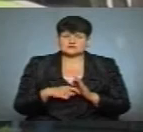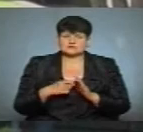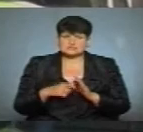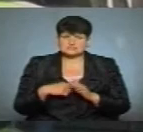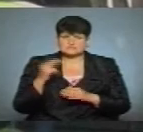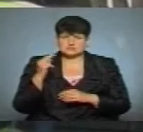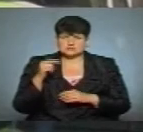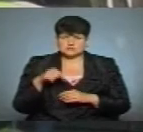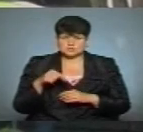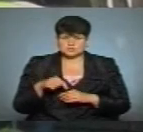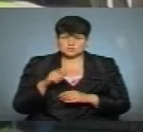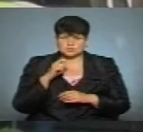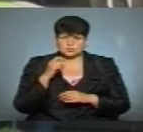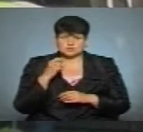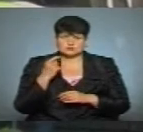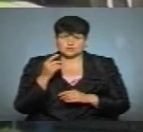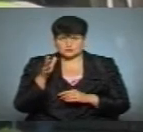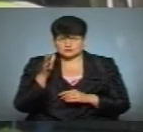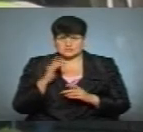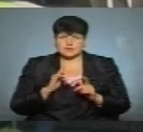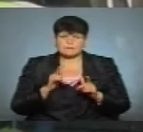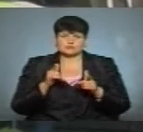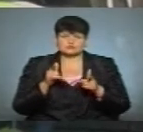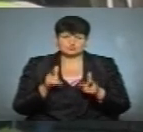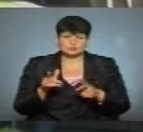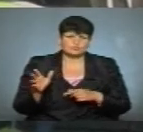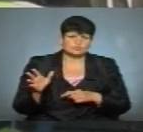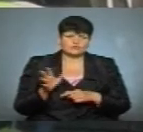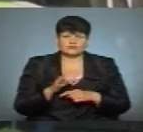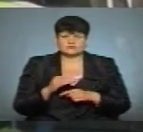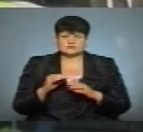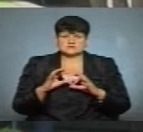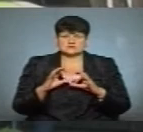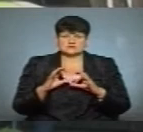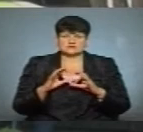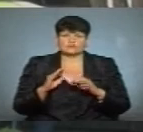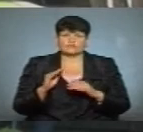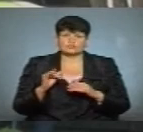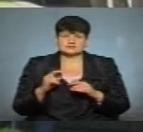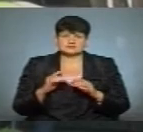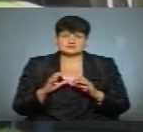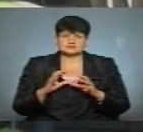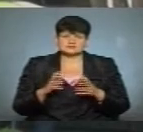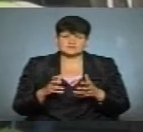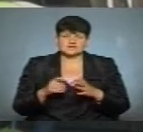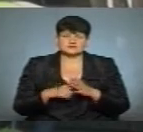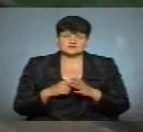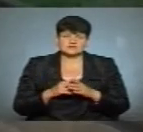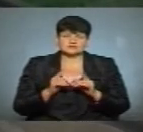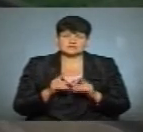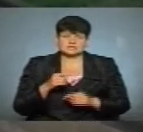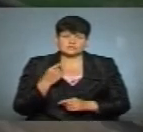вчитися сюди. З українського освіту я поступлю в майже в усі вузи світу, а з Донецької – ні. Тільки в